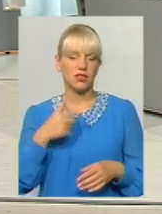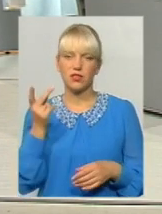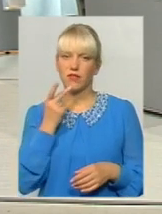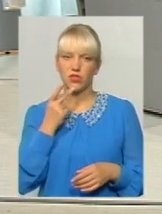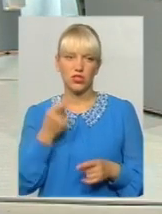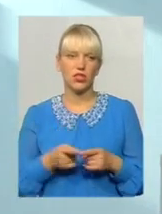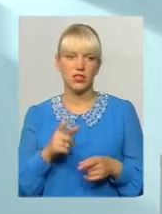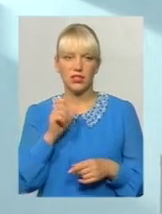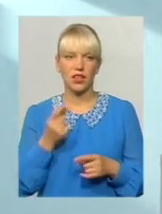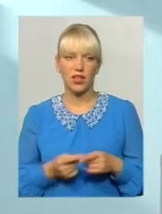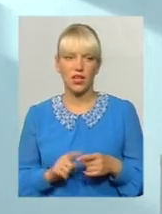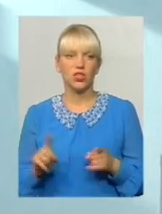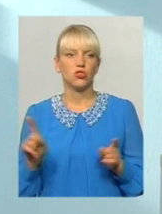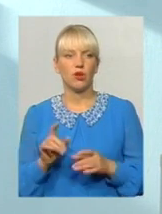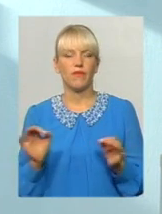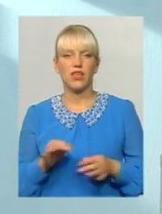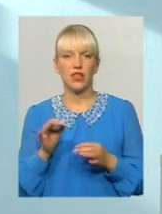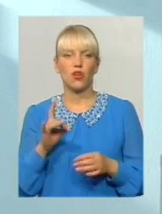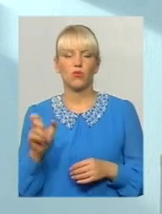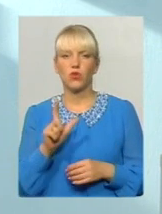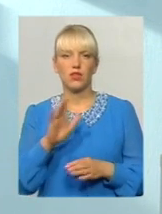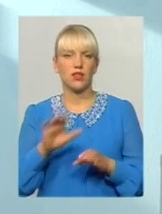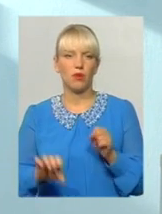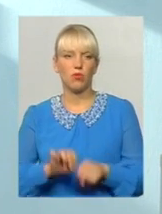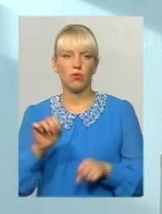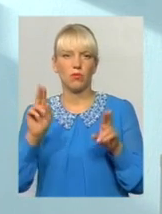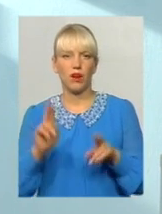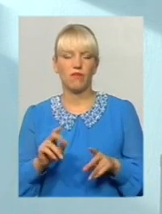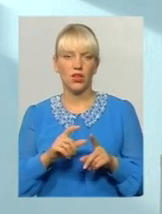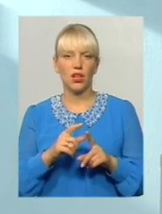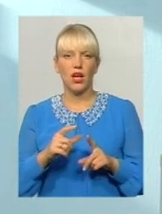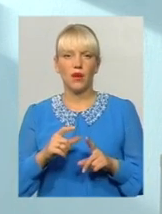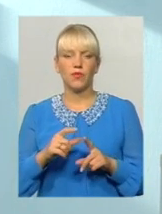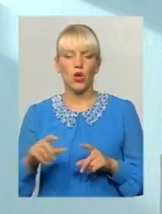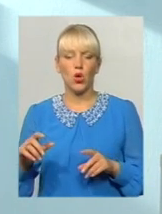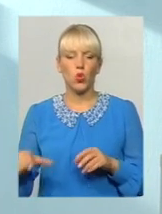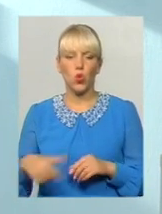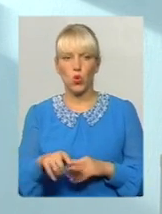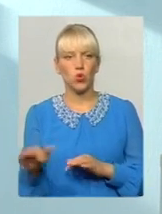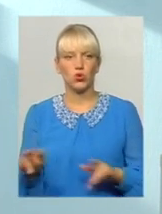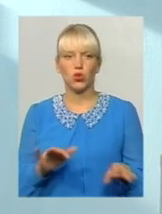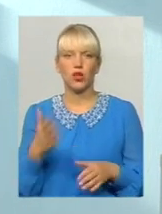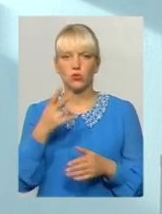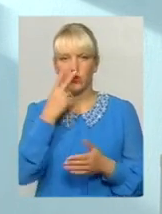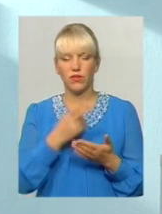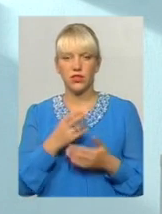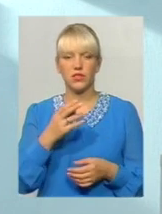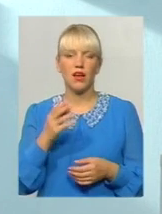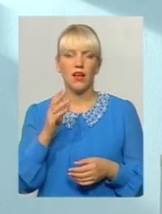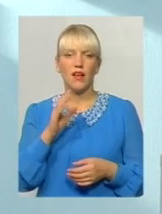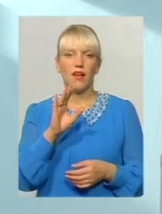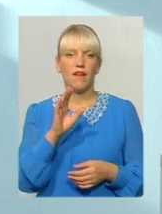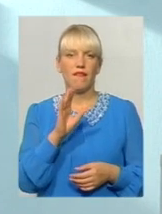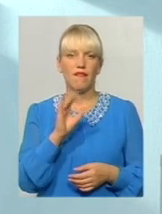Я за те, щоб ні в якому разі не порушувати правила дорожнього руху. Ну, якщо взяти позавчорашній ролик на YouTube, в Вайбері подивитися,